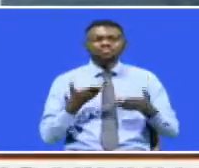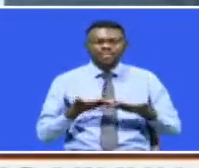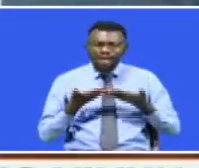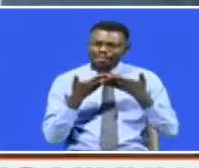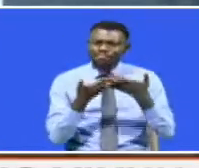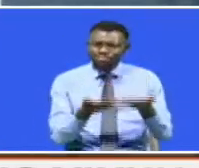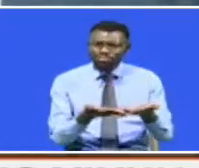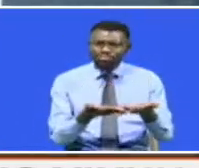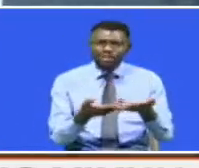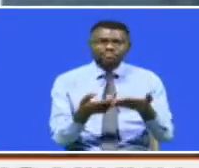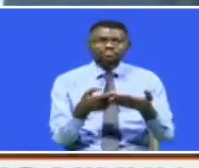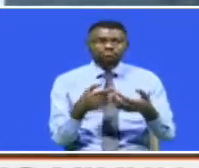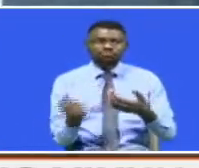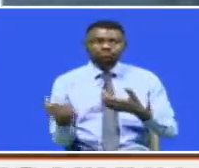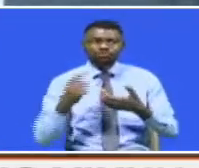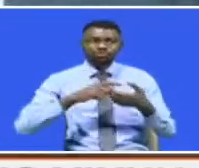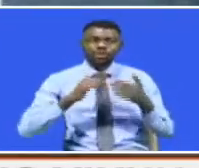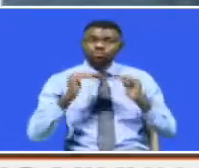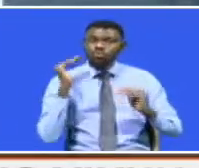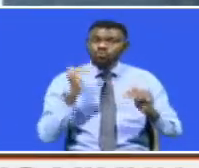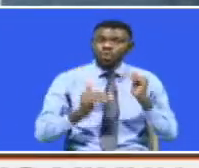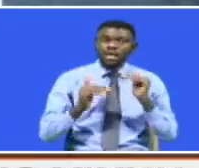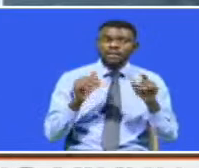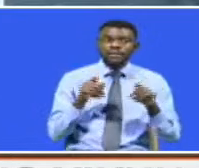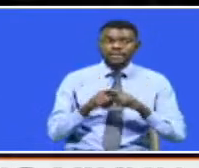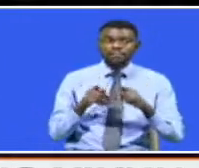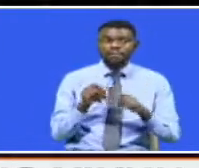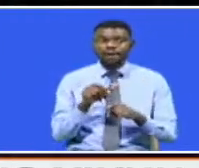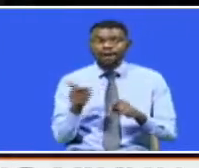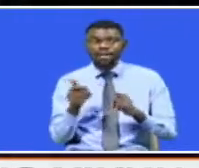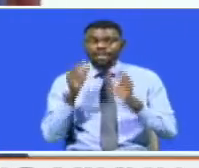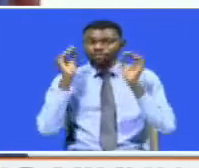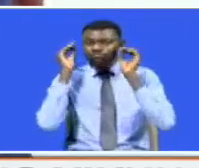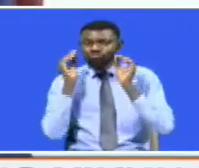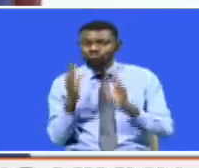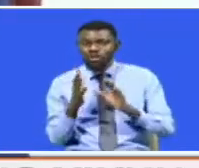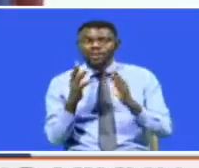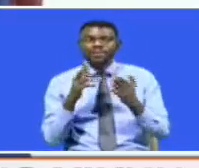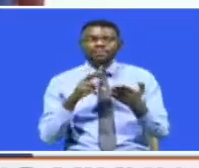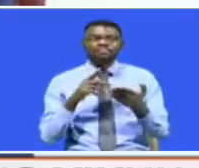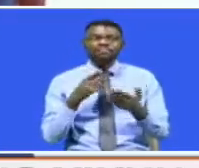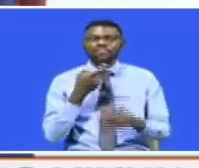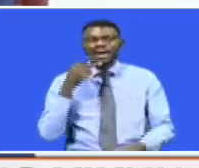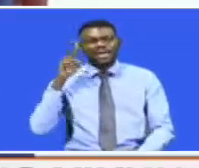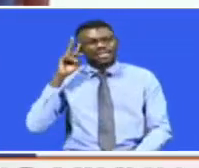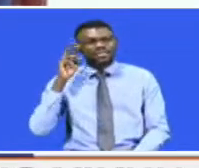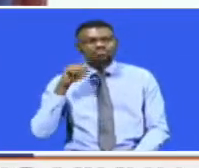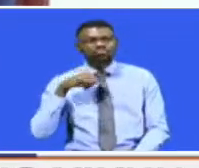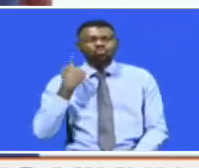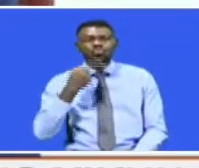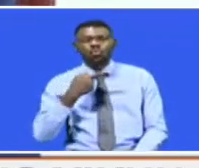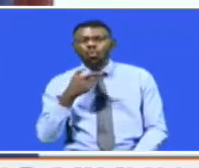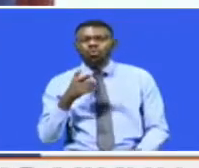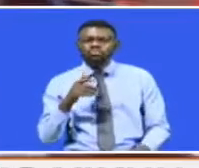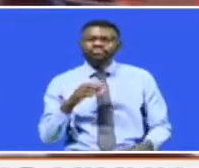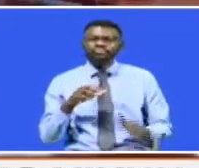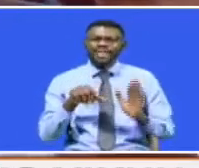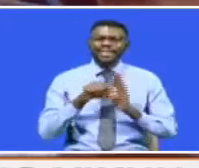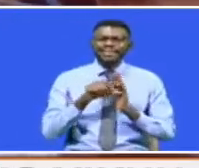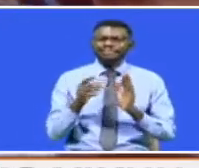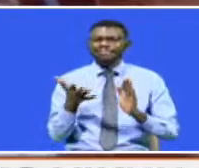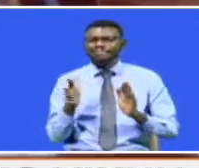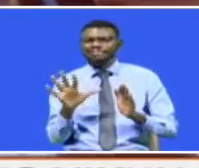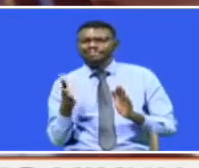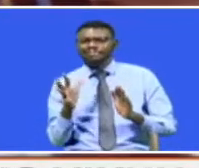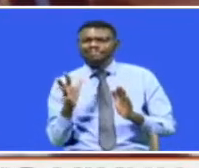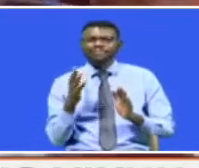chuo kikuu, mbali na kuondolea aibu wanafunzi na wazazi wa watoto wasiopata alama zifaazo kwa ajili ya